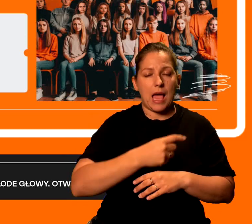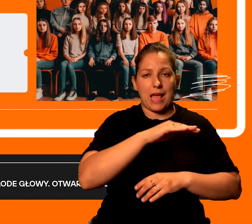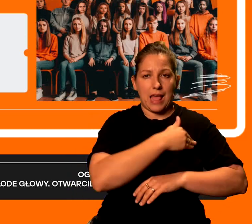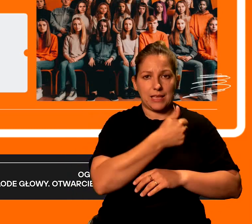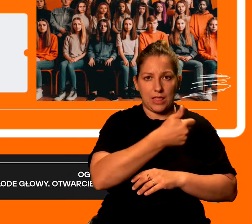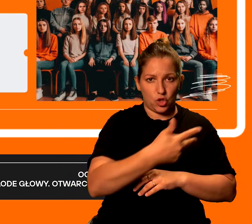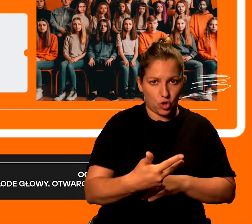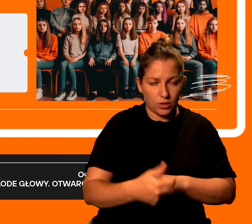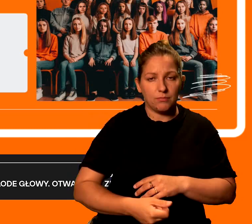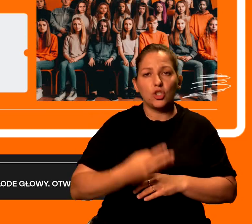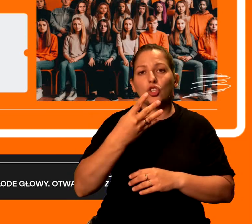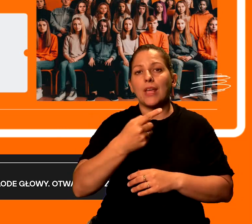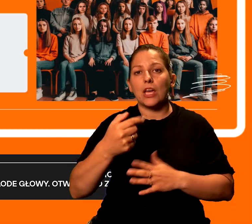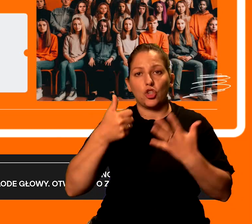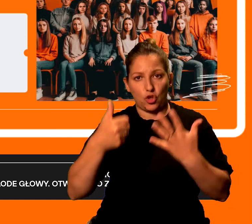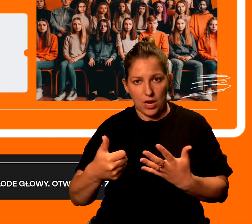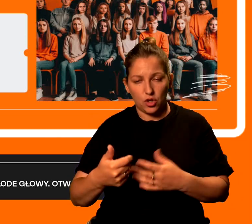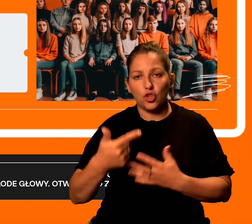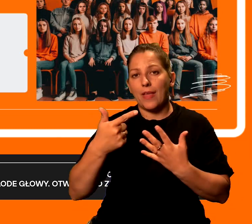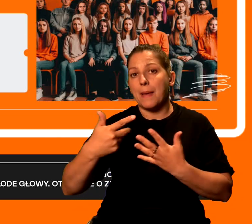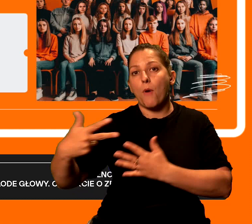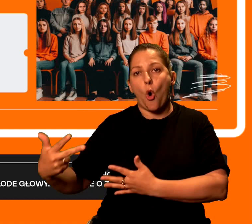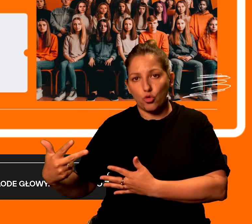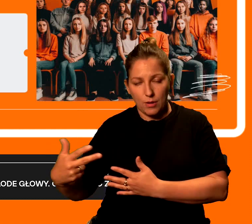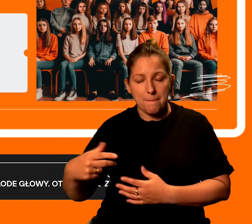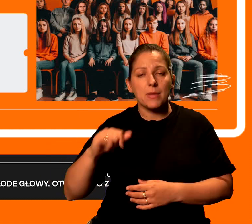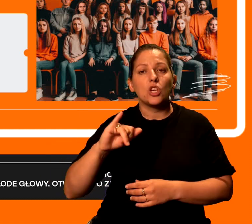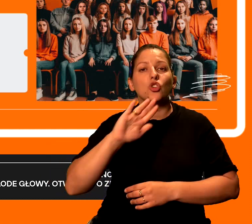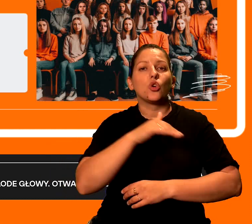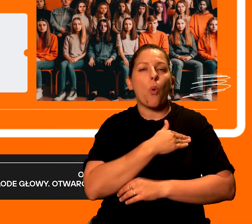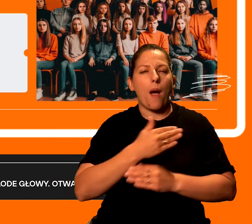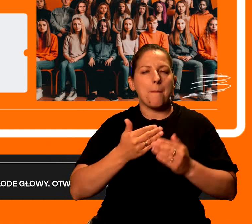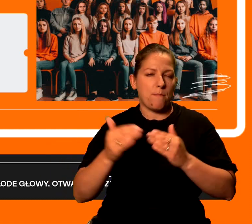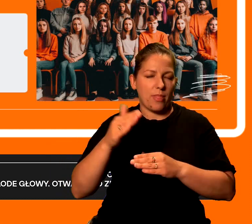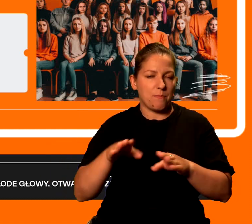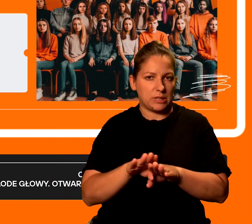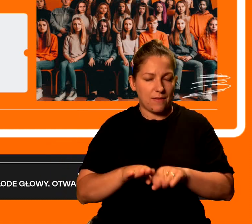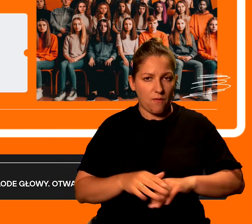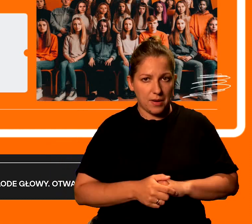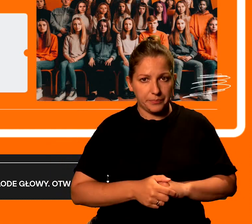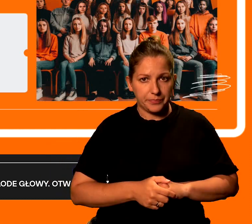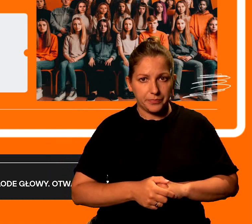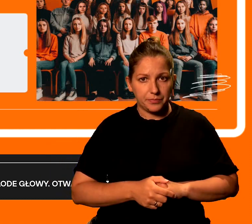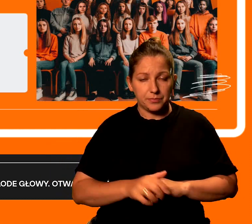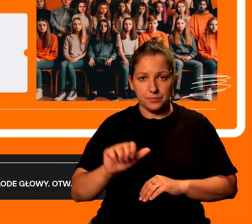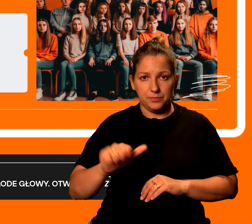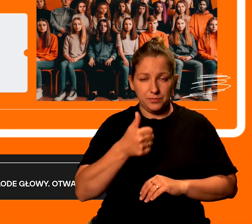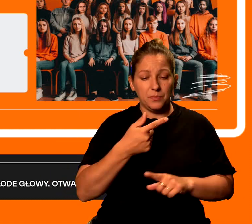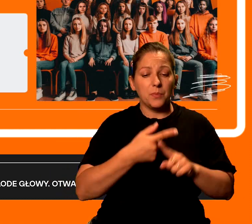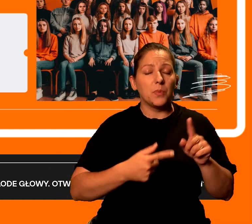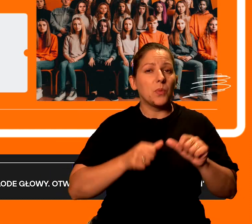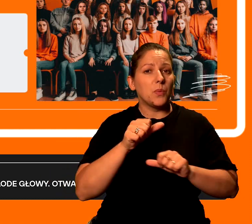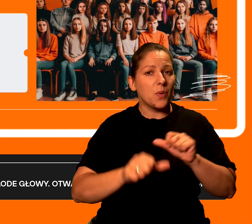1-3, 4-6, 7-8 i szkoły ponadpodstawowe. Pierwsze